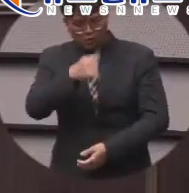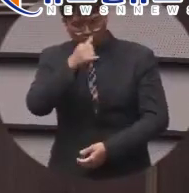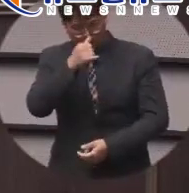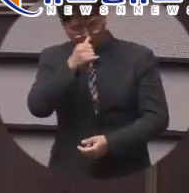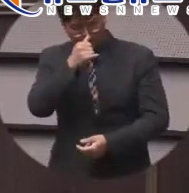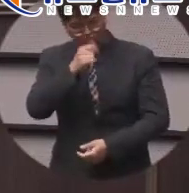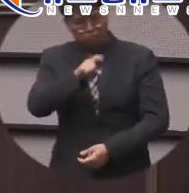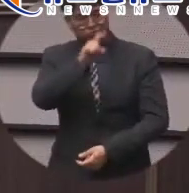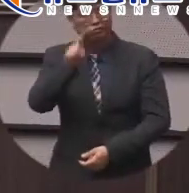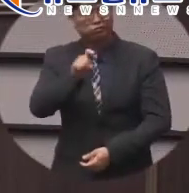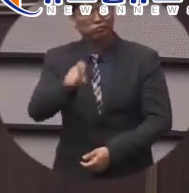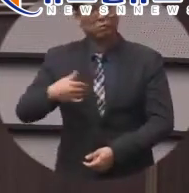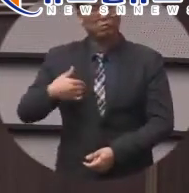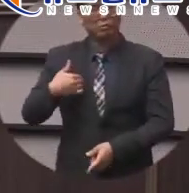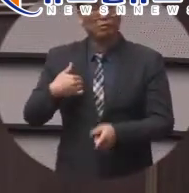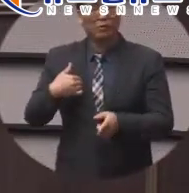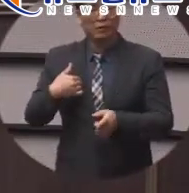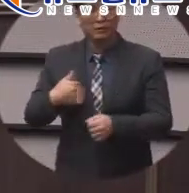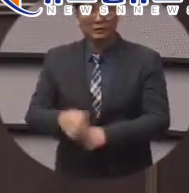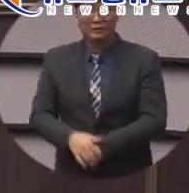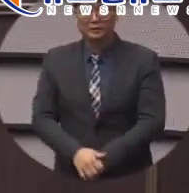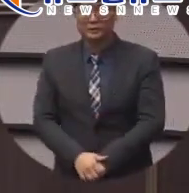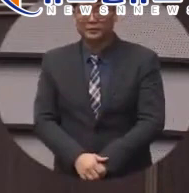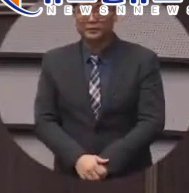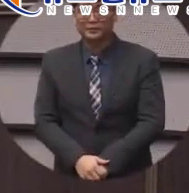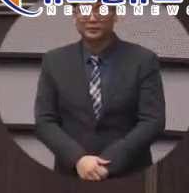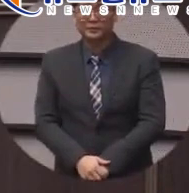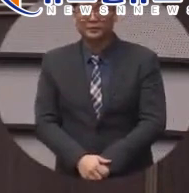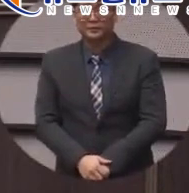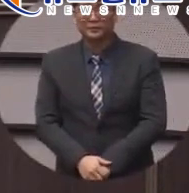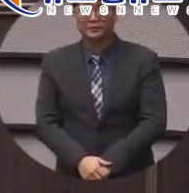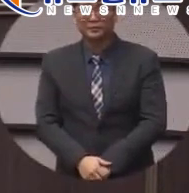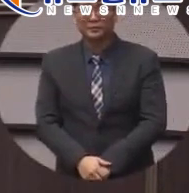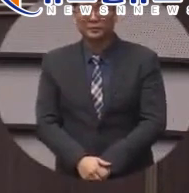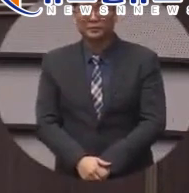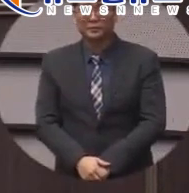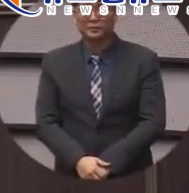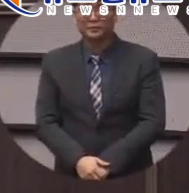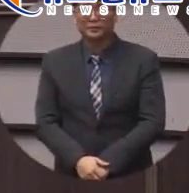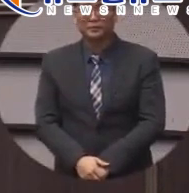점검이 이루어질 수 있을지에 대한 우려를 갖지 않을 수 없습니다.